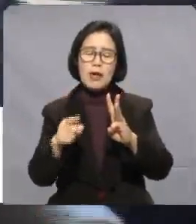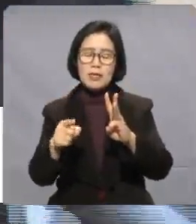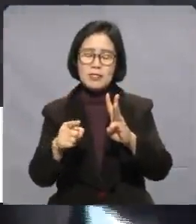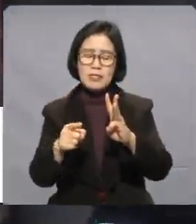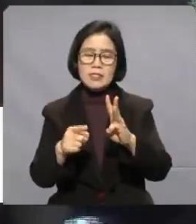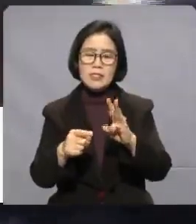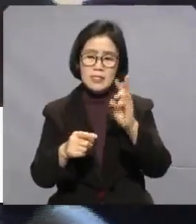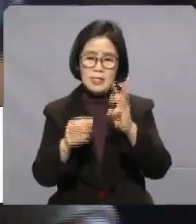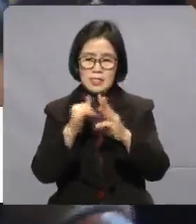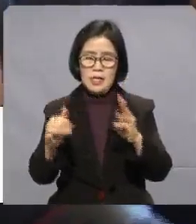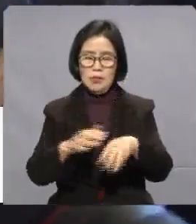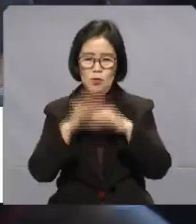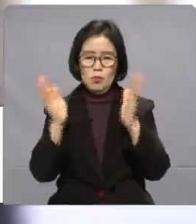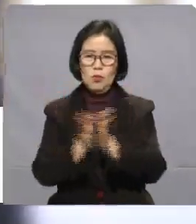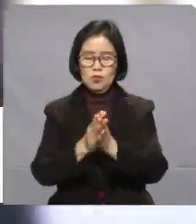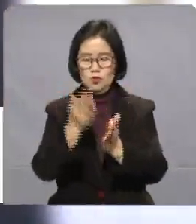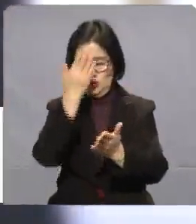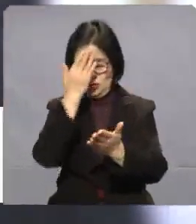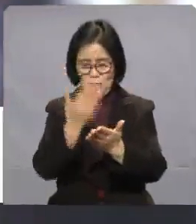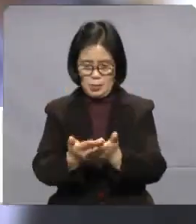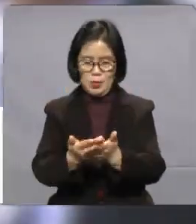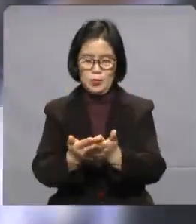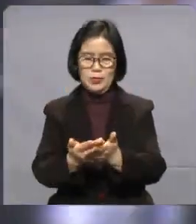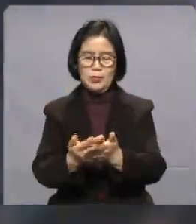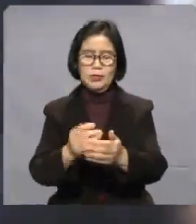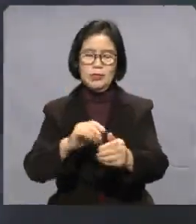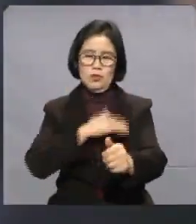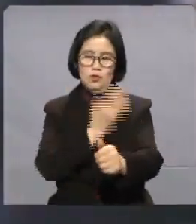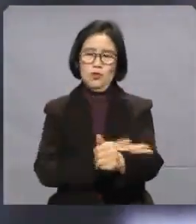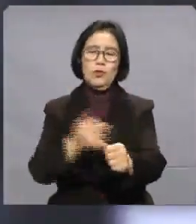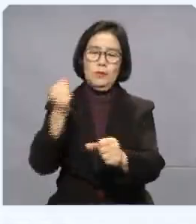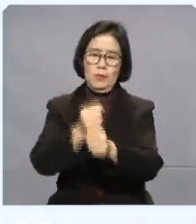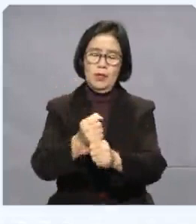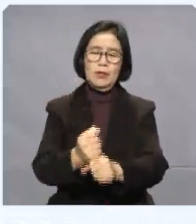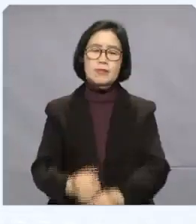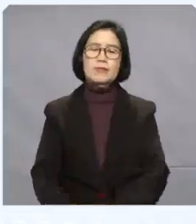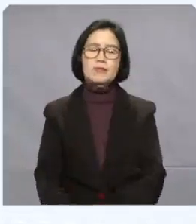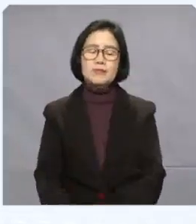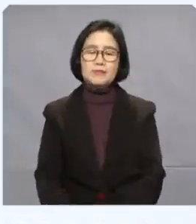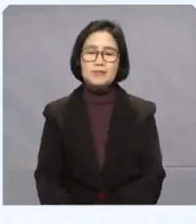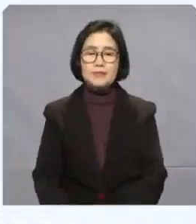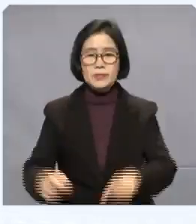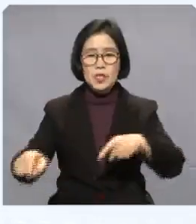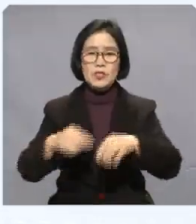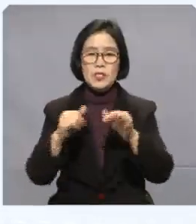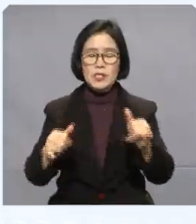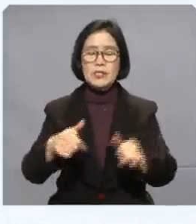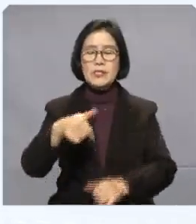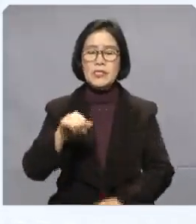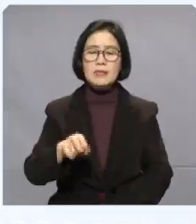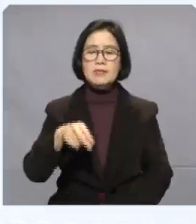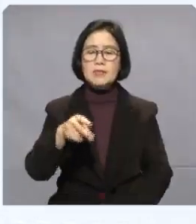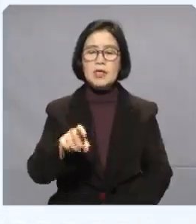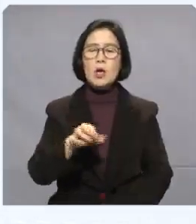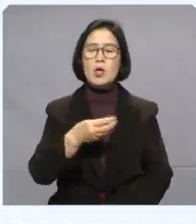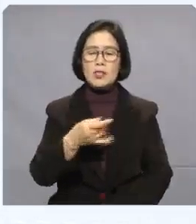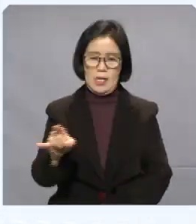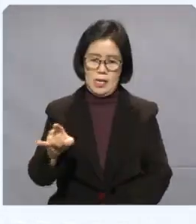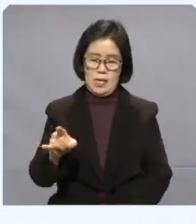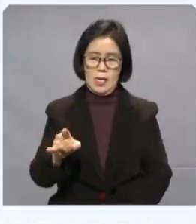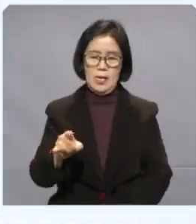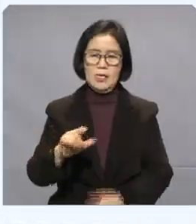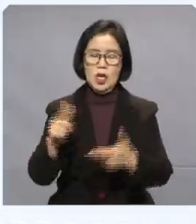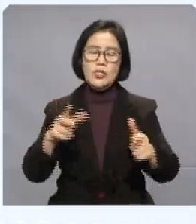안봉근, 이재만, 정우성 전 청와대 비서관도 복권됐습니다. 정치인은 김성태, 전병헌 전 의원